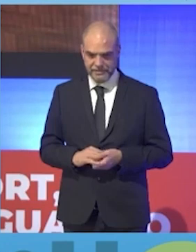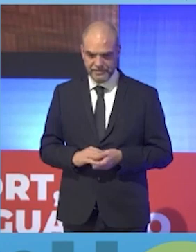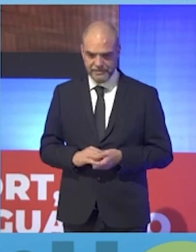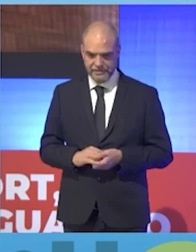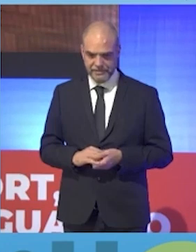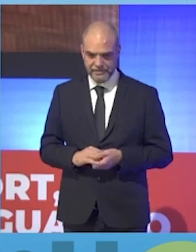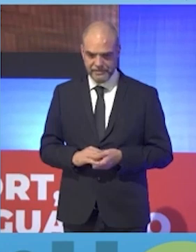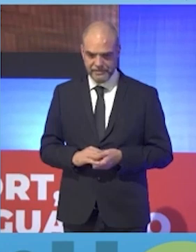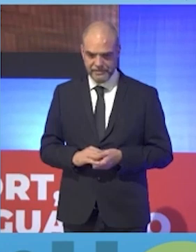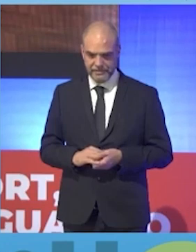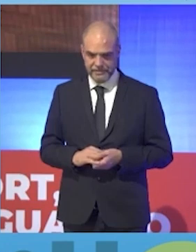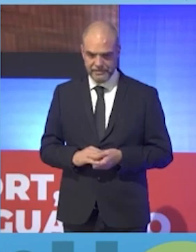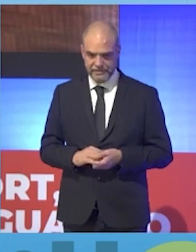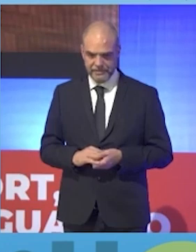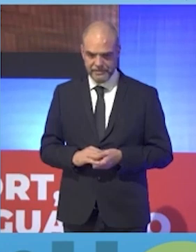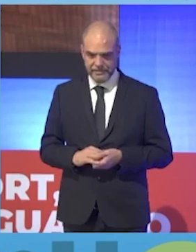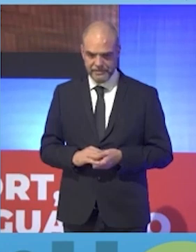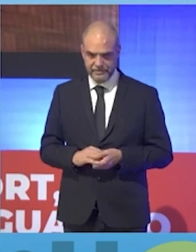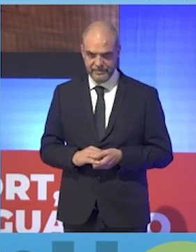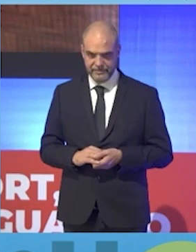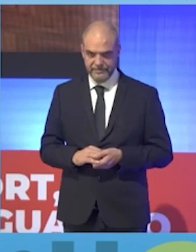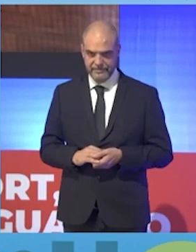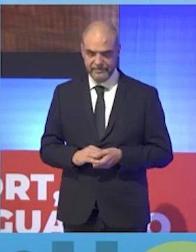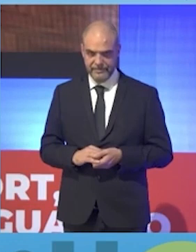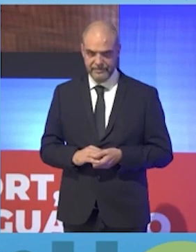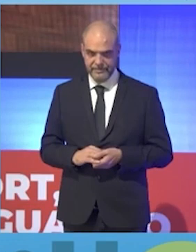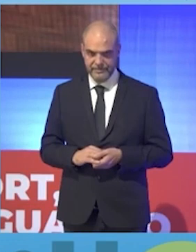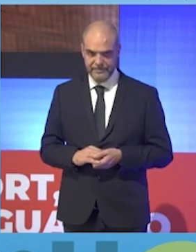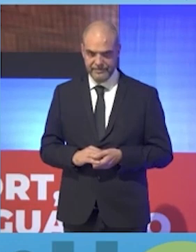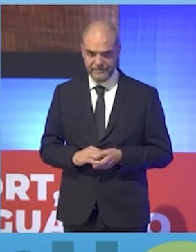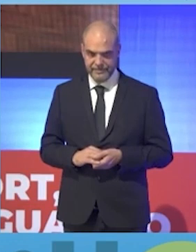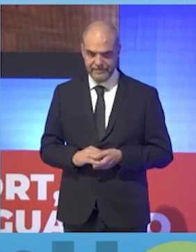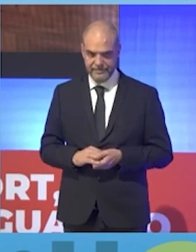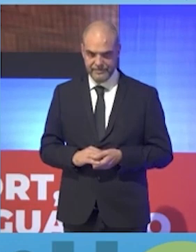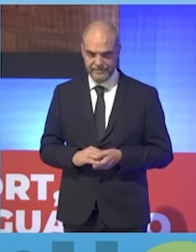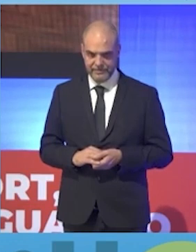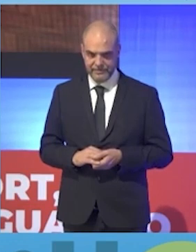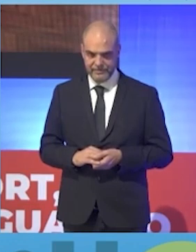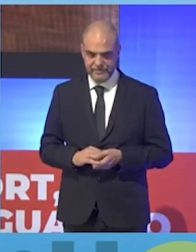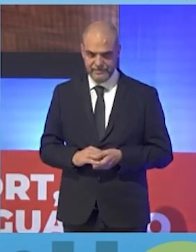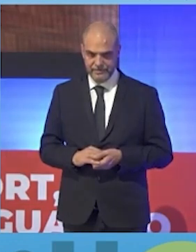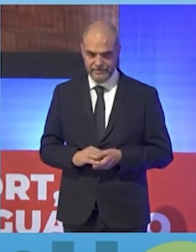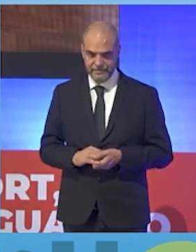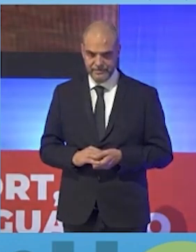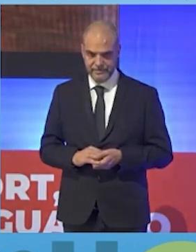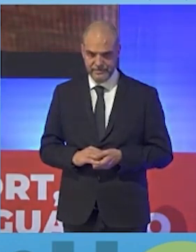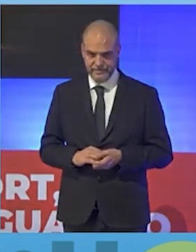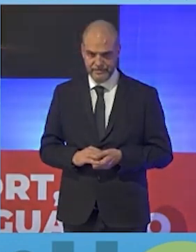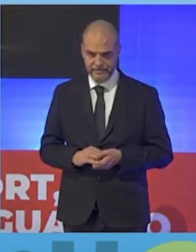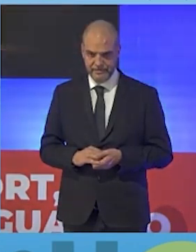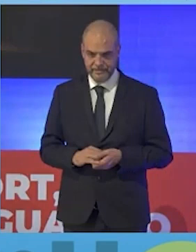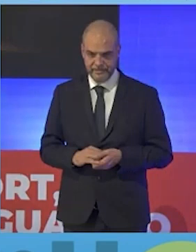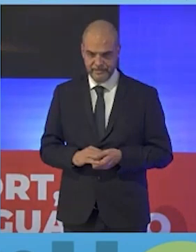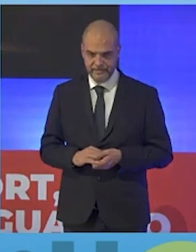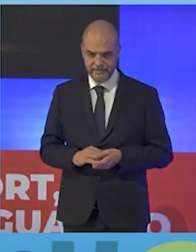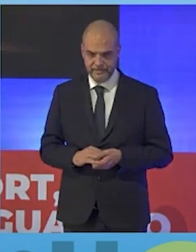come dire, diverso esteticamente, i problemi sono molto maggiori.